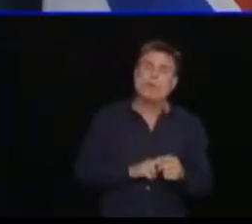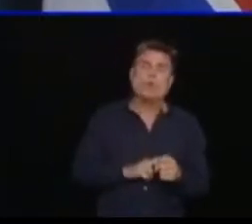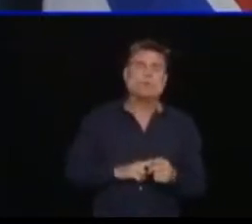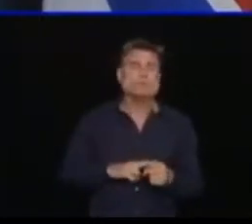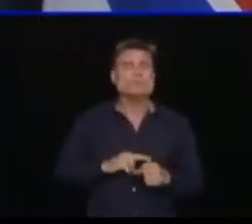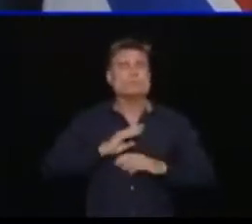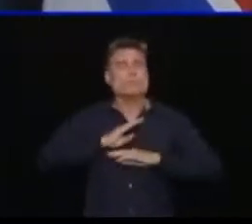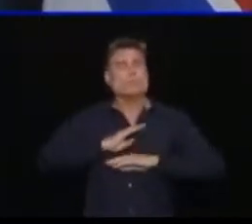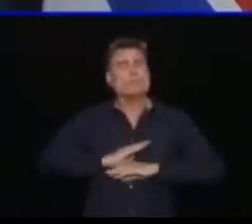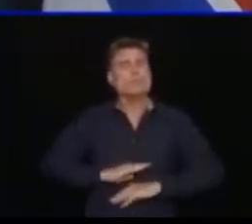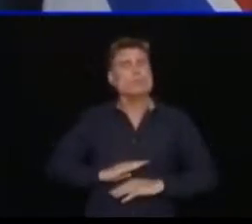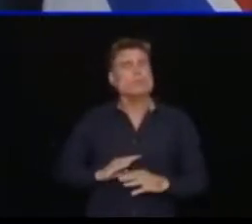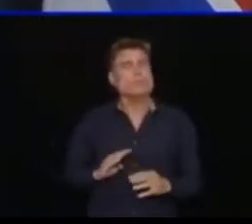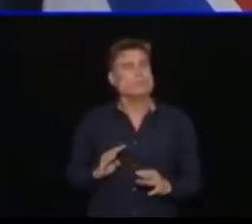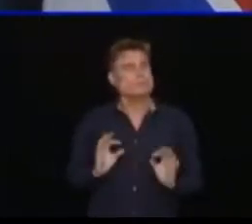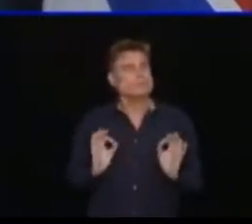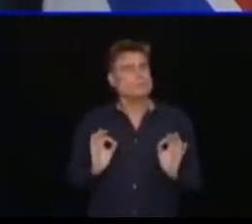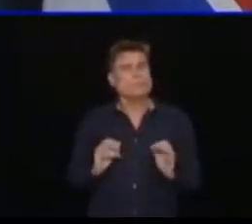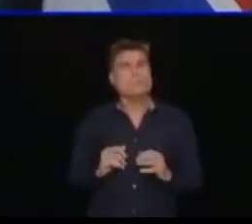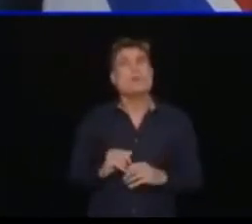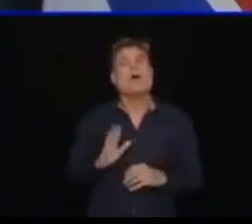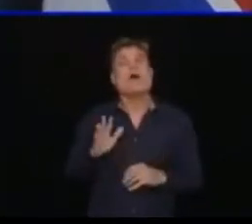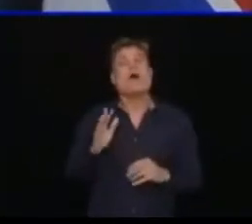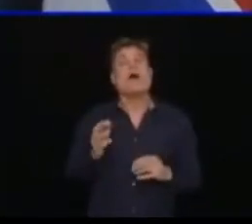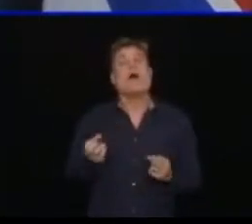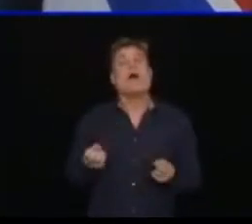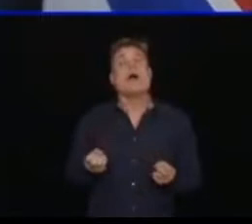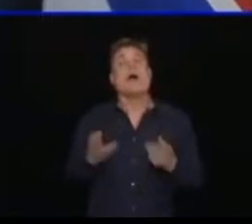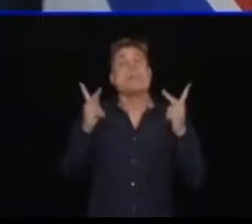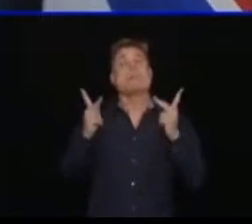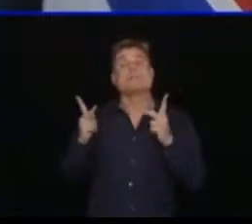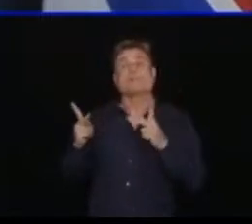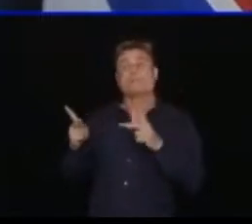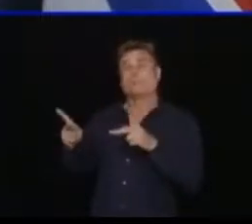么他说，住院的人数的确是降低了，大家都知道。